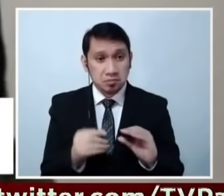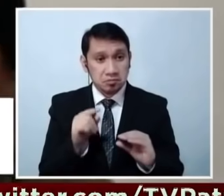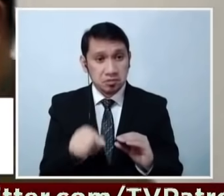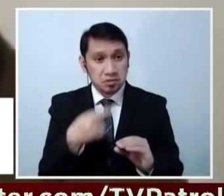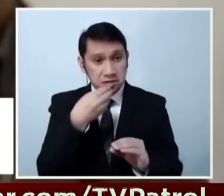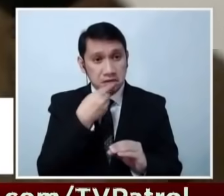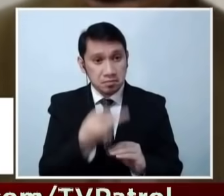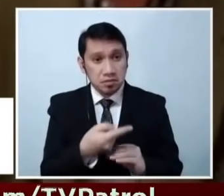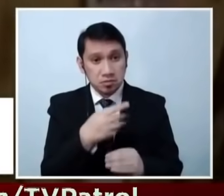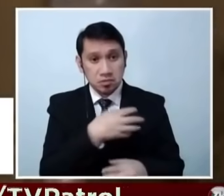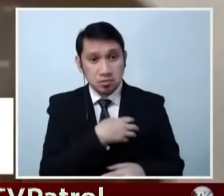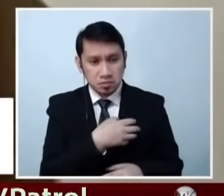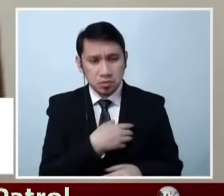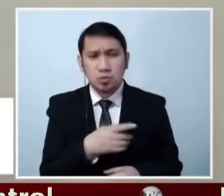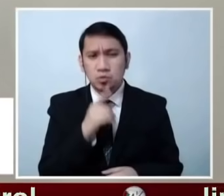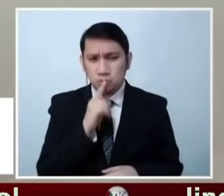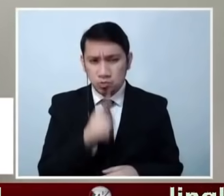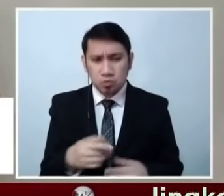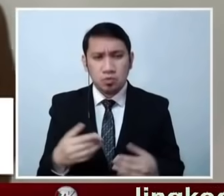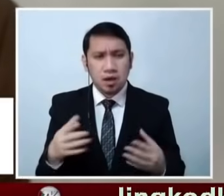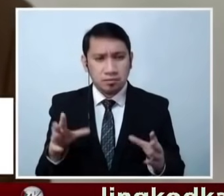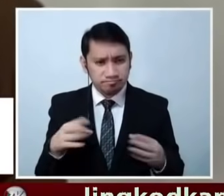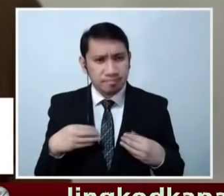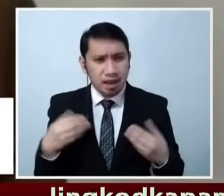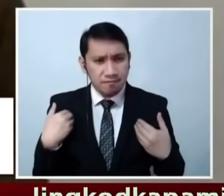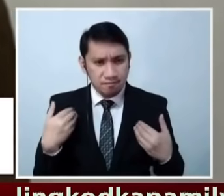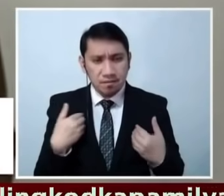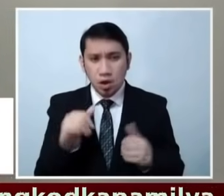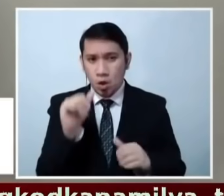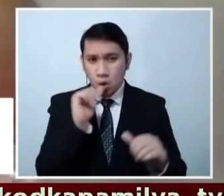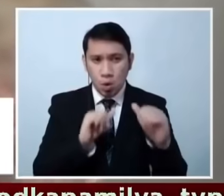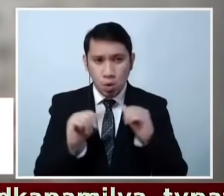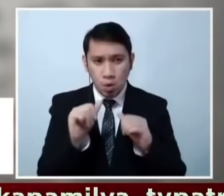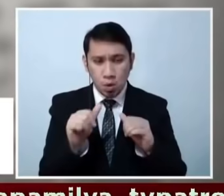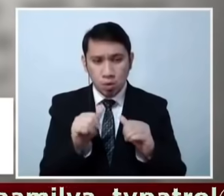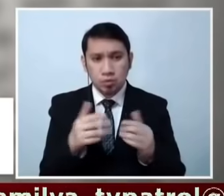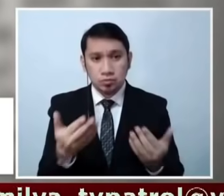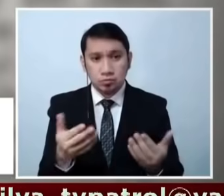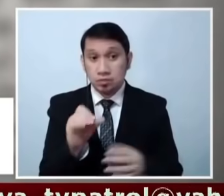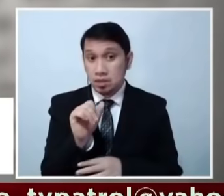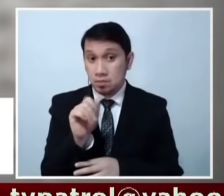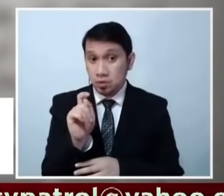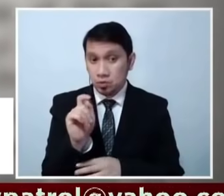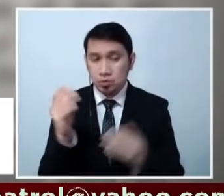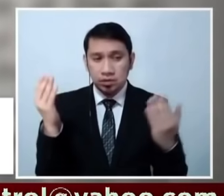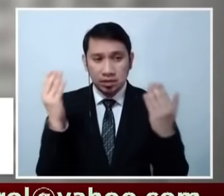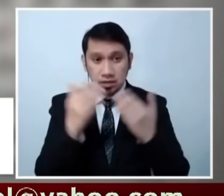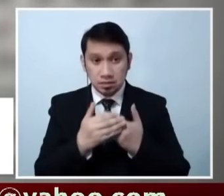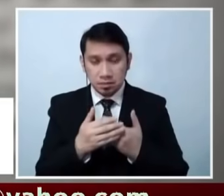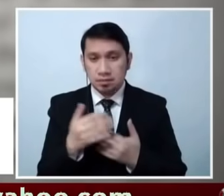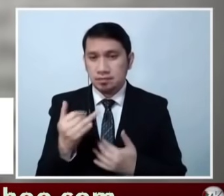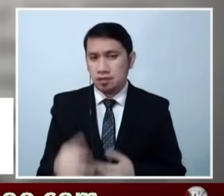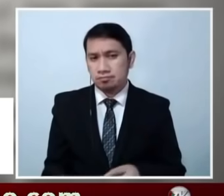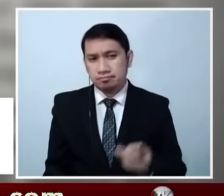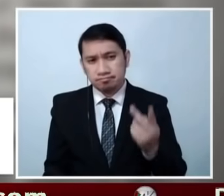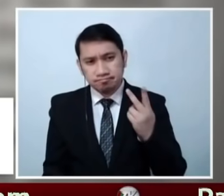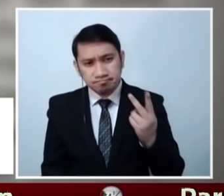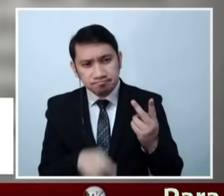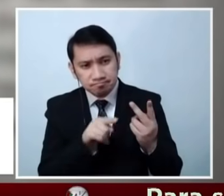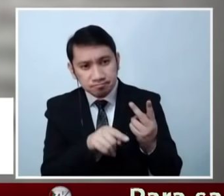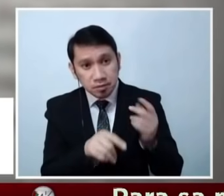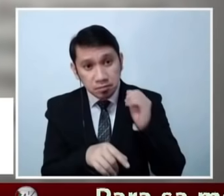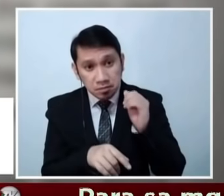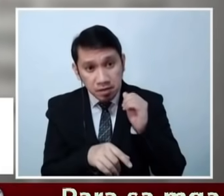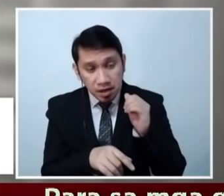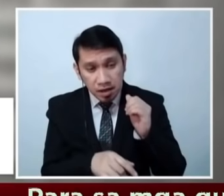inamin niyang nag-inuman sila at ang ilang kaibigan September 18, Sabado ng gabi. Napansin daw niyang uminom na mga gamot si Honson